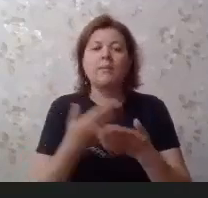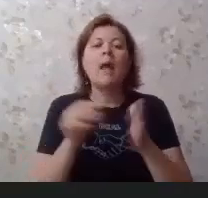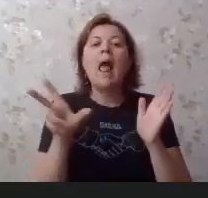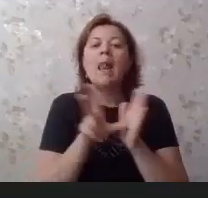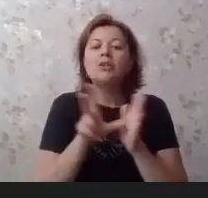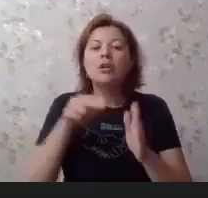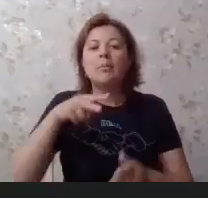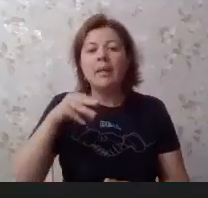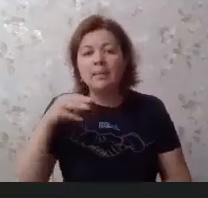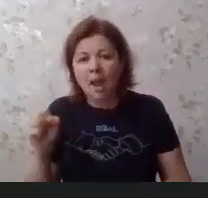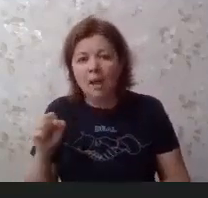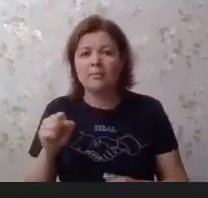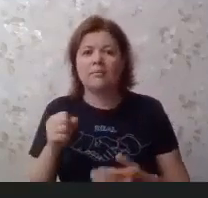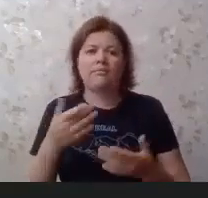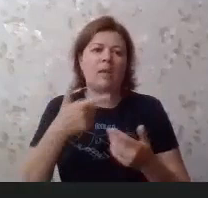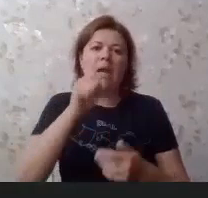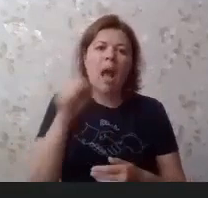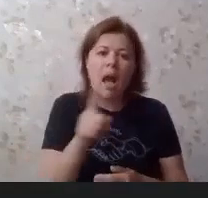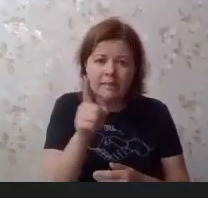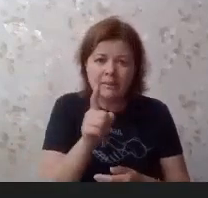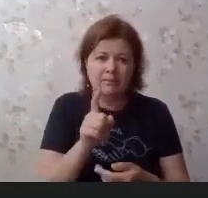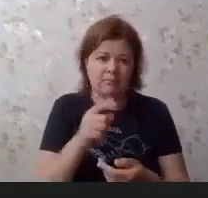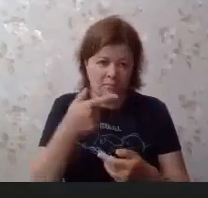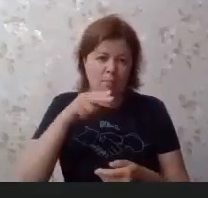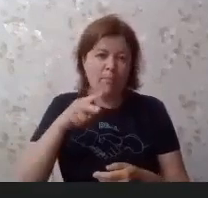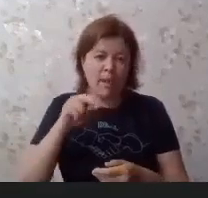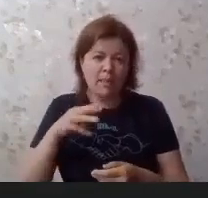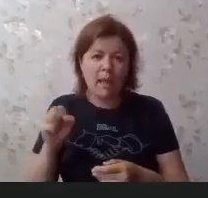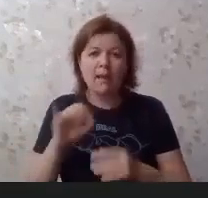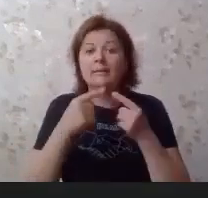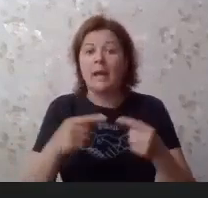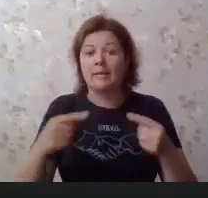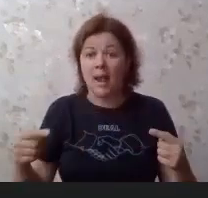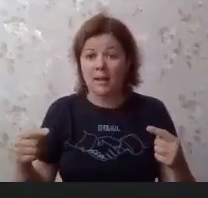электрическая плита или газовая плита и так далее. Вот.